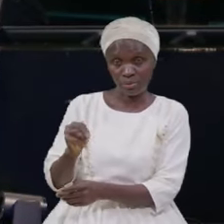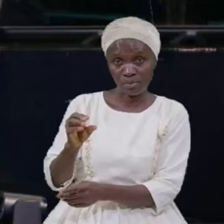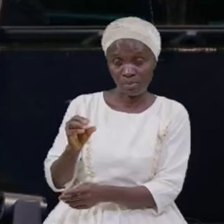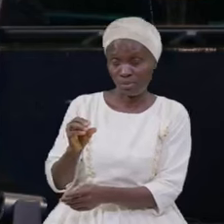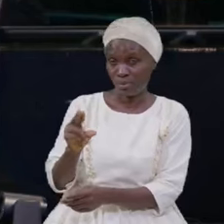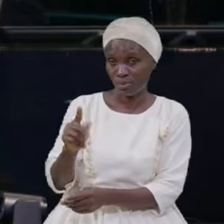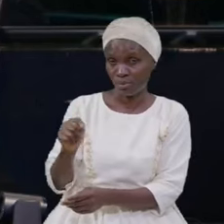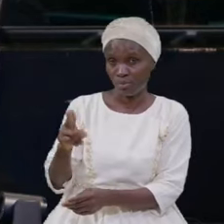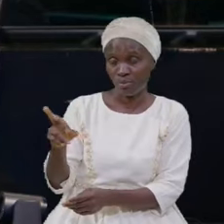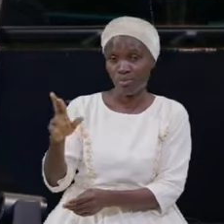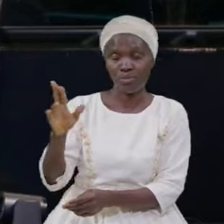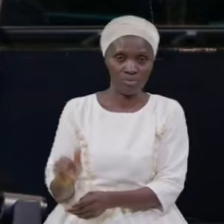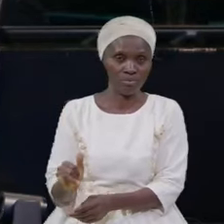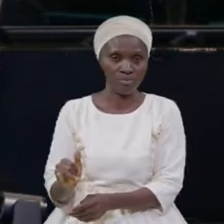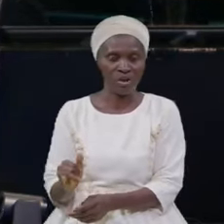1 an.